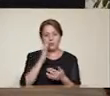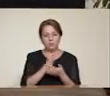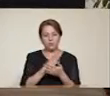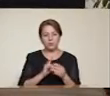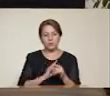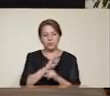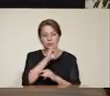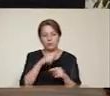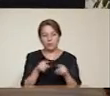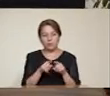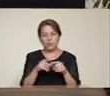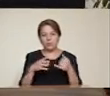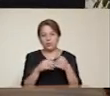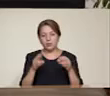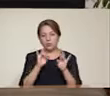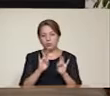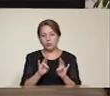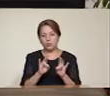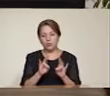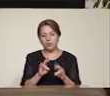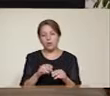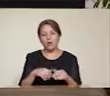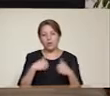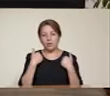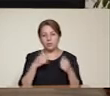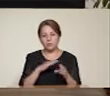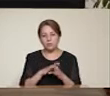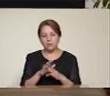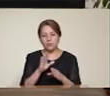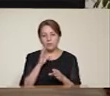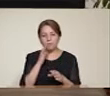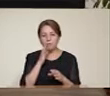ham yerda turgan vaqtda yoki yerda harakatlanayotgan vaqtda uni